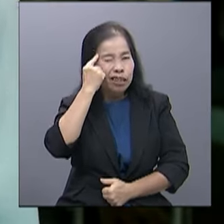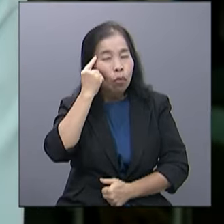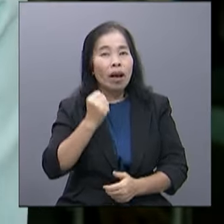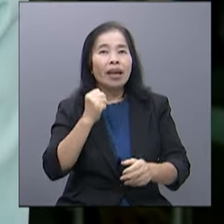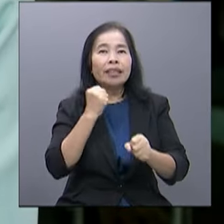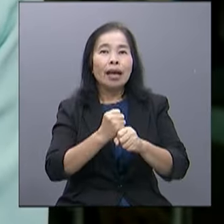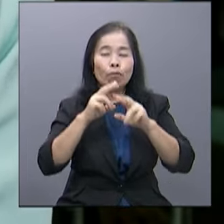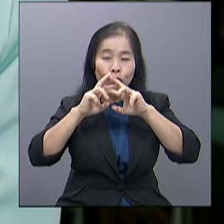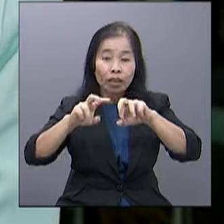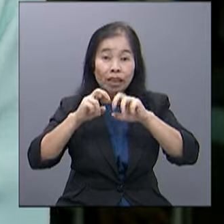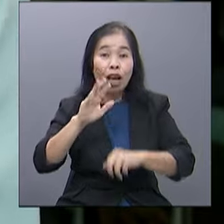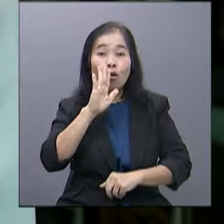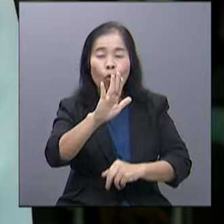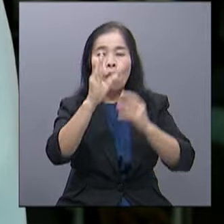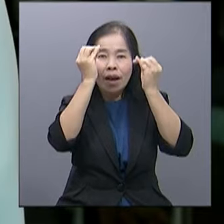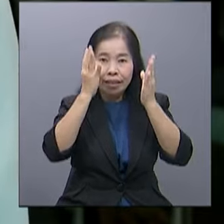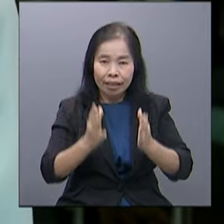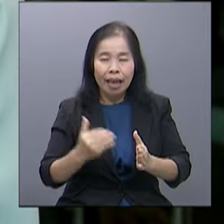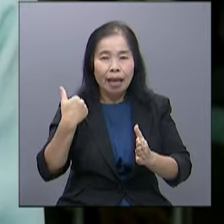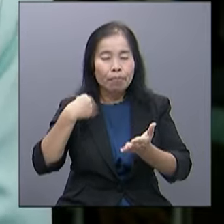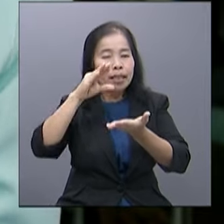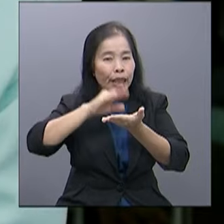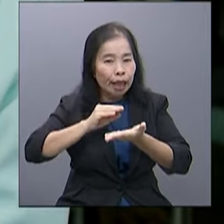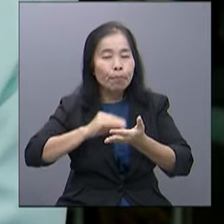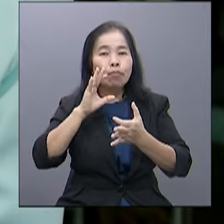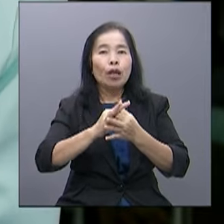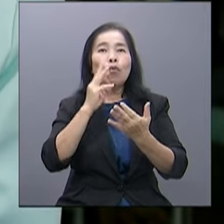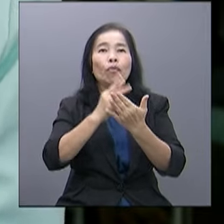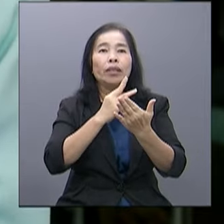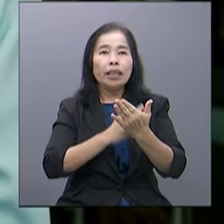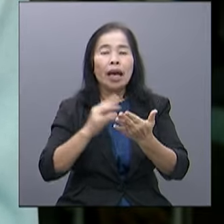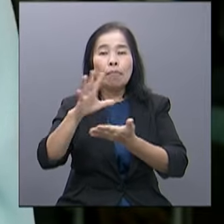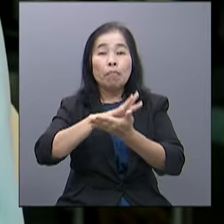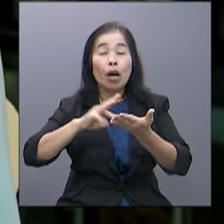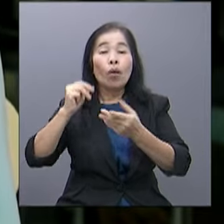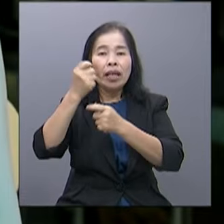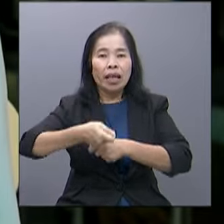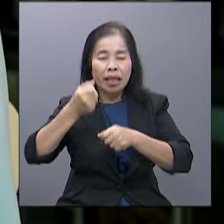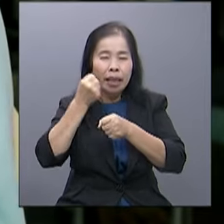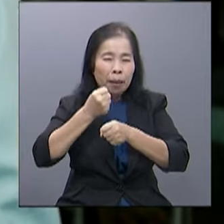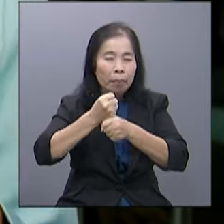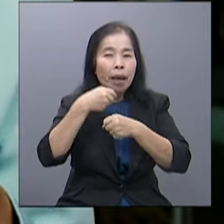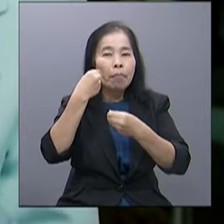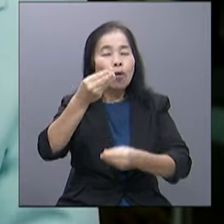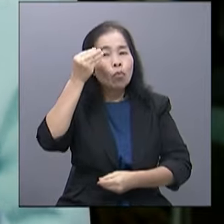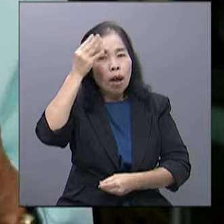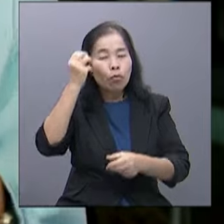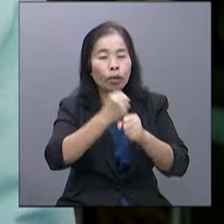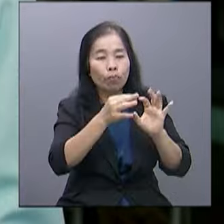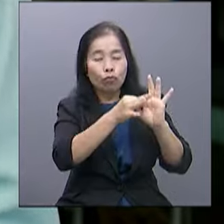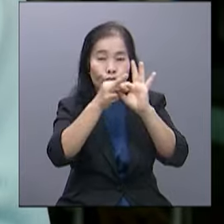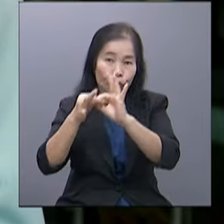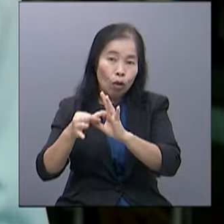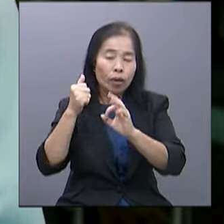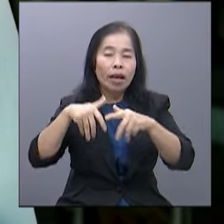วิจัยของอาจารย์รวมไปถึงข้อมูลเชิงวิชาการที่มหาวิทยาลัยเกษตรพยายามทำจะเป็นอีกหนึ่งองค์ความรู้ที่สามารถต่อยอดสู่การ